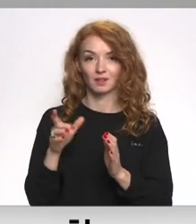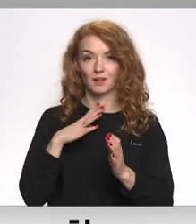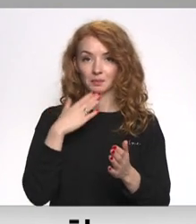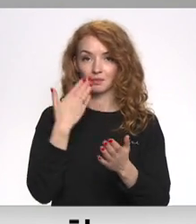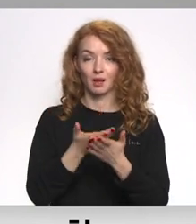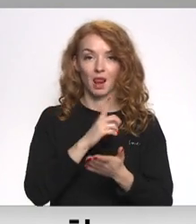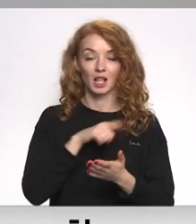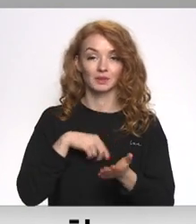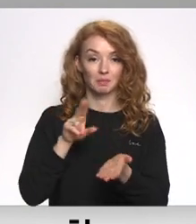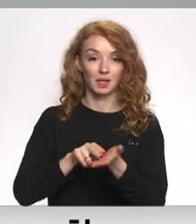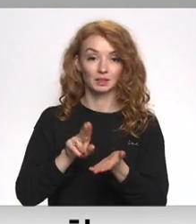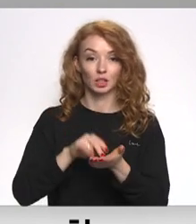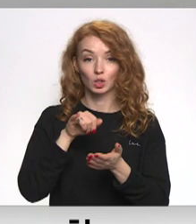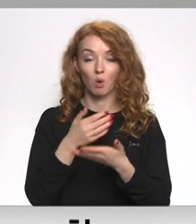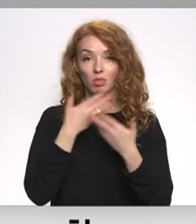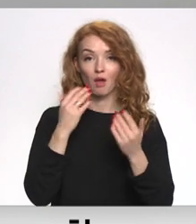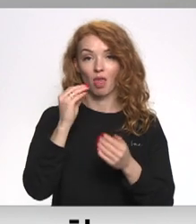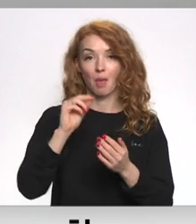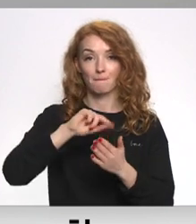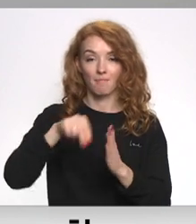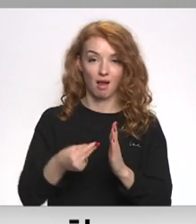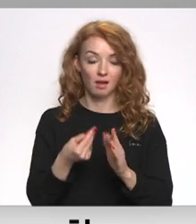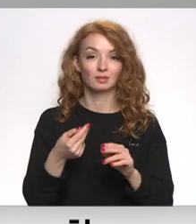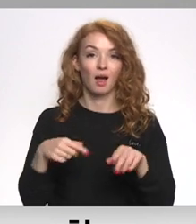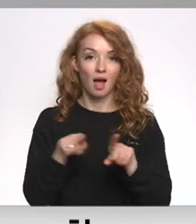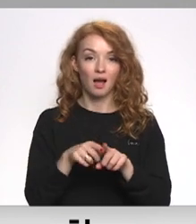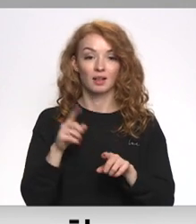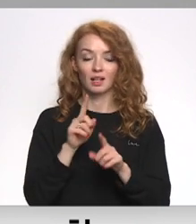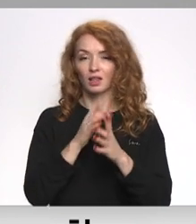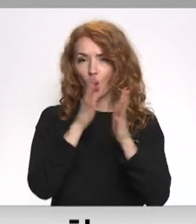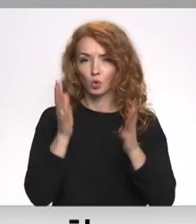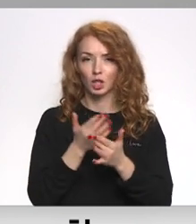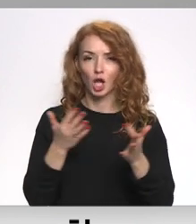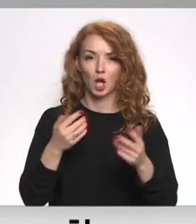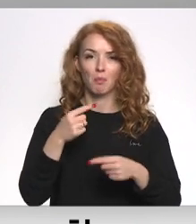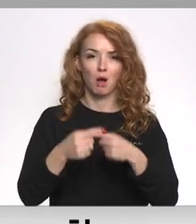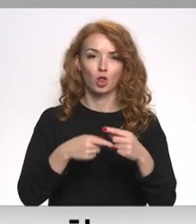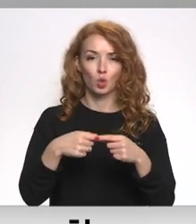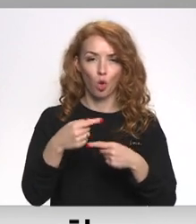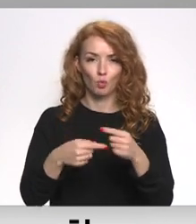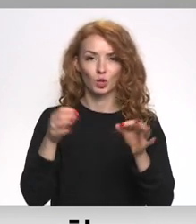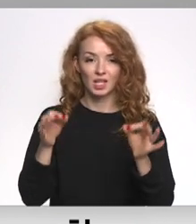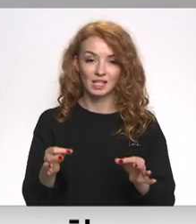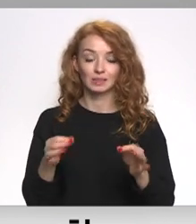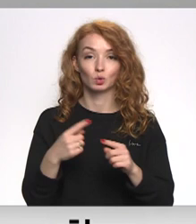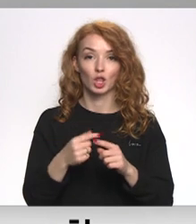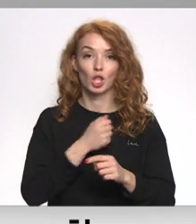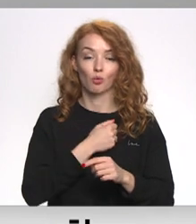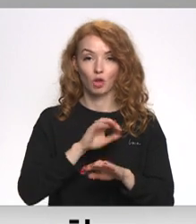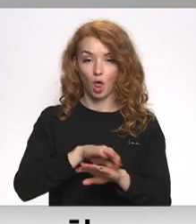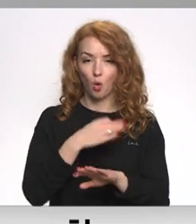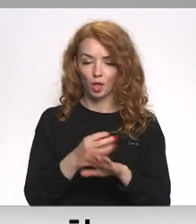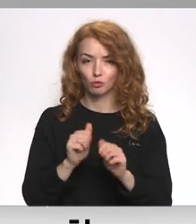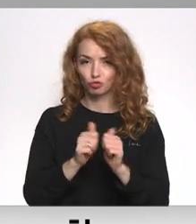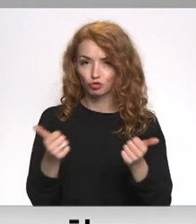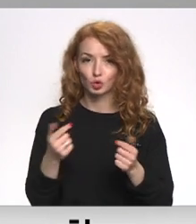Latvijas pensijai, jo viņam nav šī e-paraksta, bet arī ir daudz dažādu mantojuma tiesības un, diemžēl, laulības